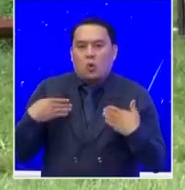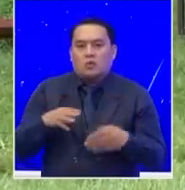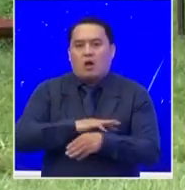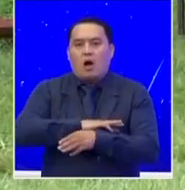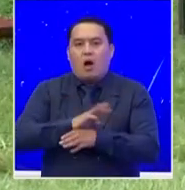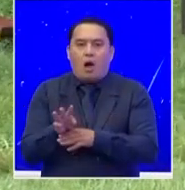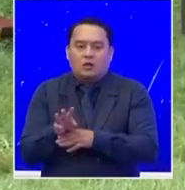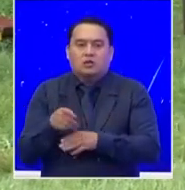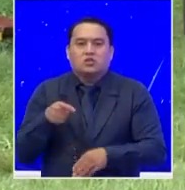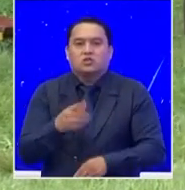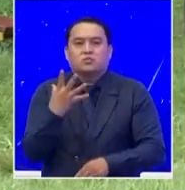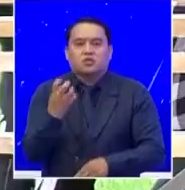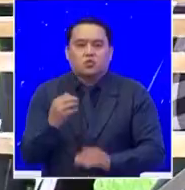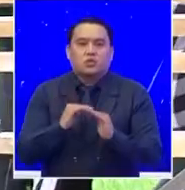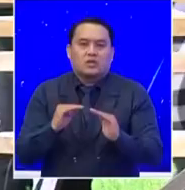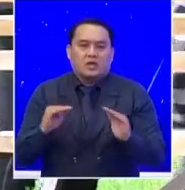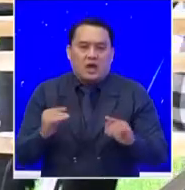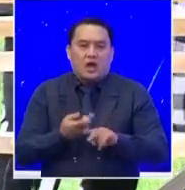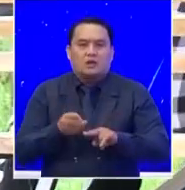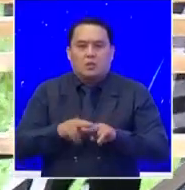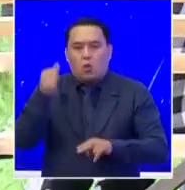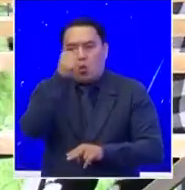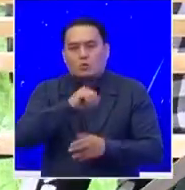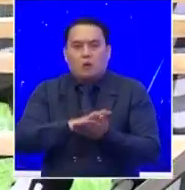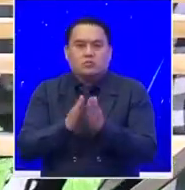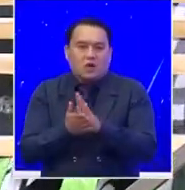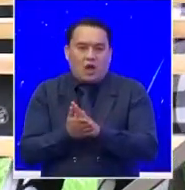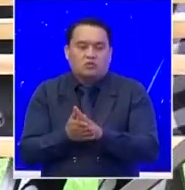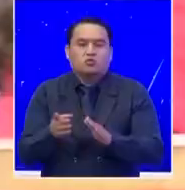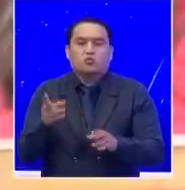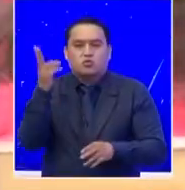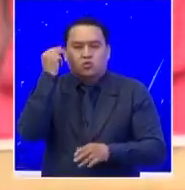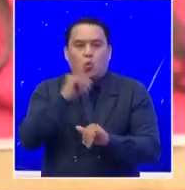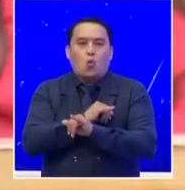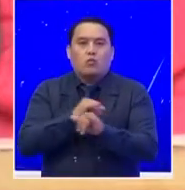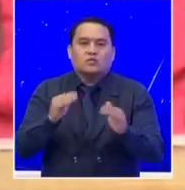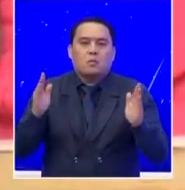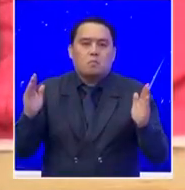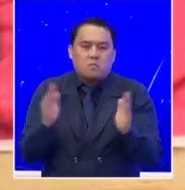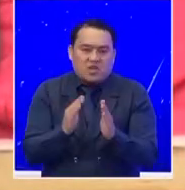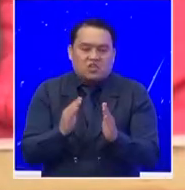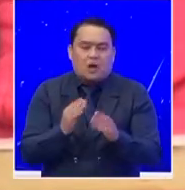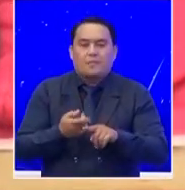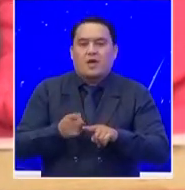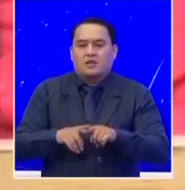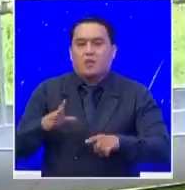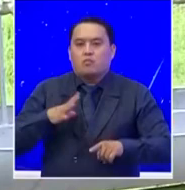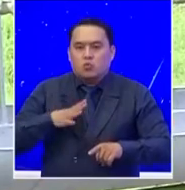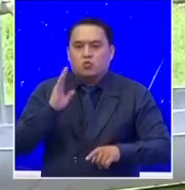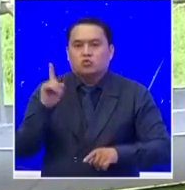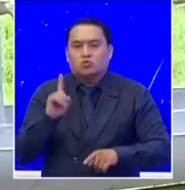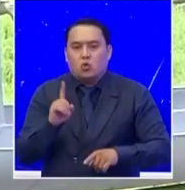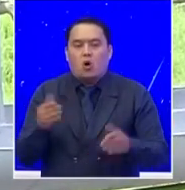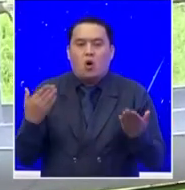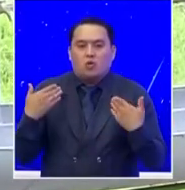охвачено более 1500 детей. В нынешнем, учитывая обстоятельства, эта цифра будет значительно меньше. Однако это никак не должно сказаться на